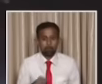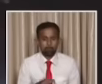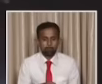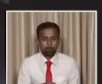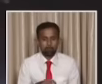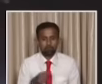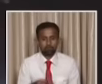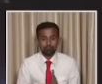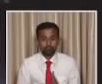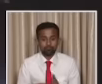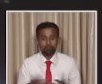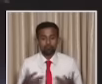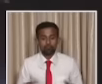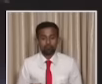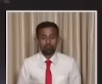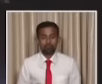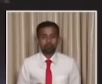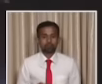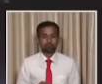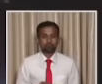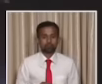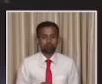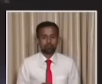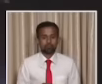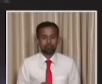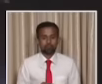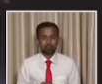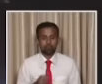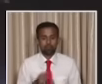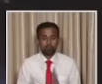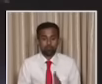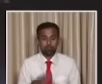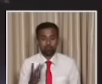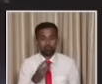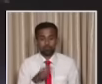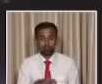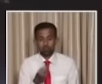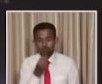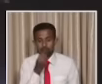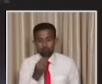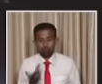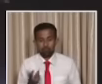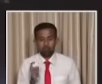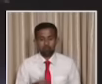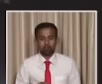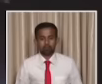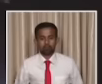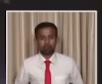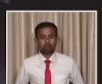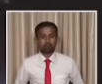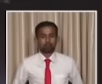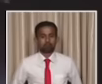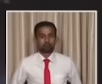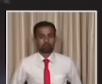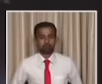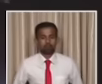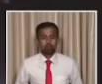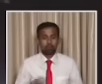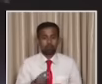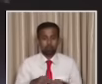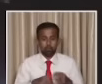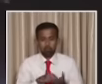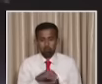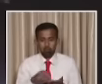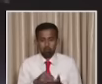මේ රට මුහුණ දීලා තියෙන මේ මිනිස්සුන්ට, මේ රටේ මිනිස්සුන්ට තුන් වේල කාලා ඉන්න බැරි ප්‍රශ්නේ, මේ රටේ ගොවි ජනතාවට පෝර ටික